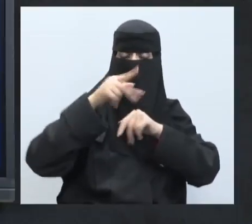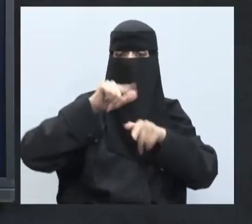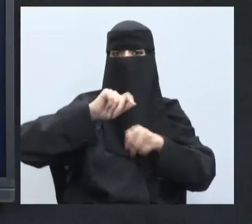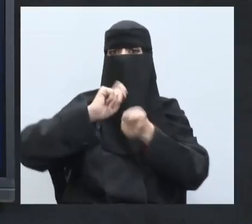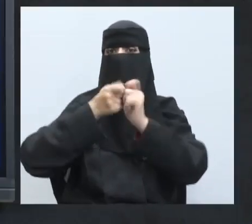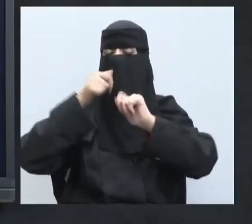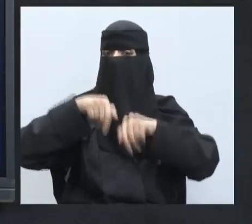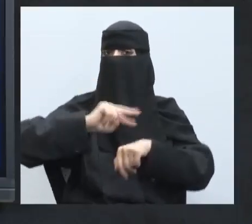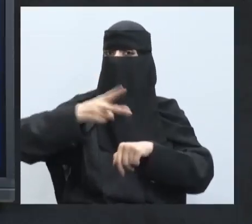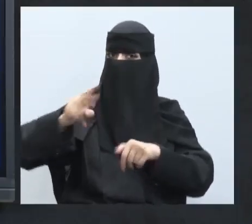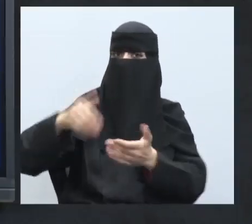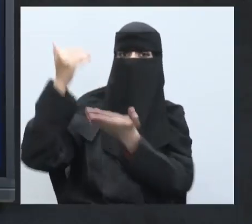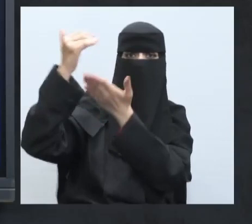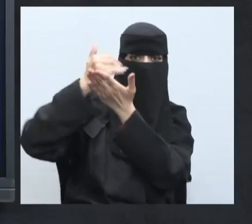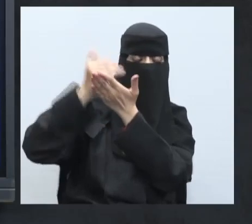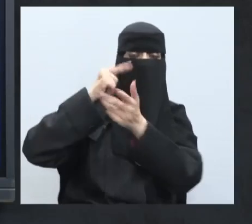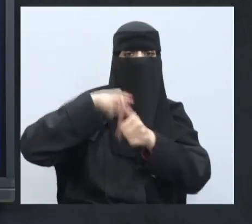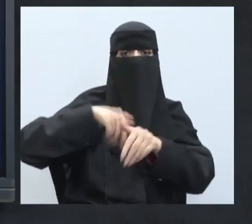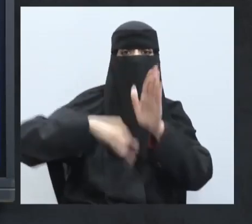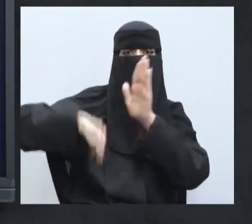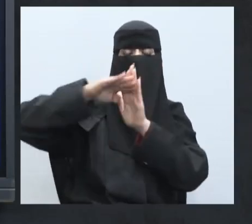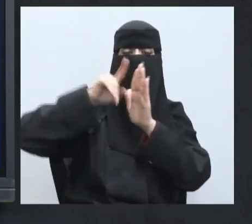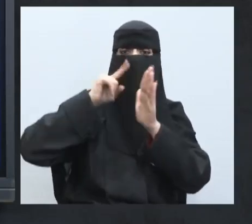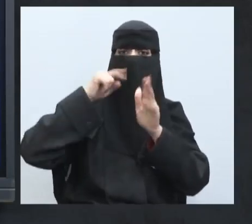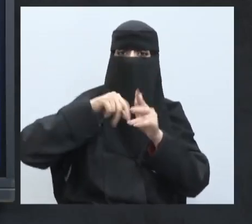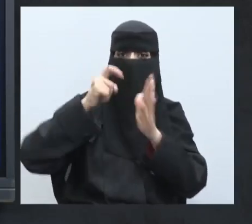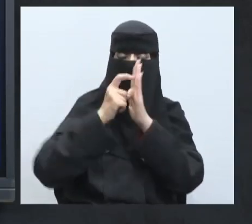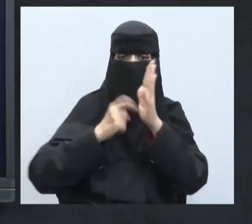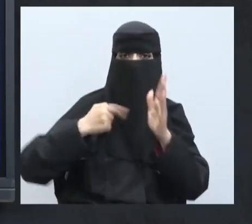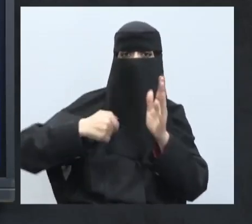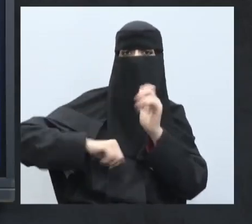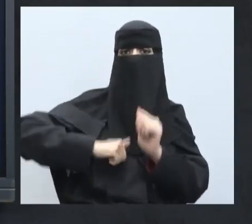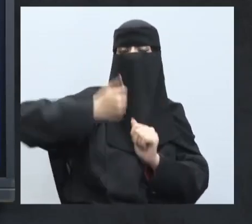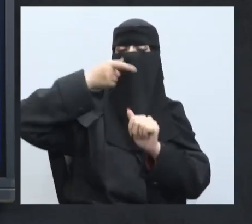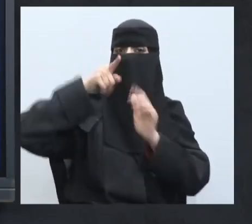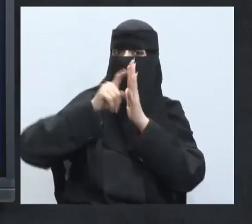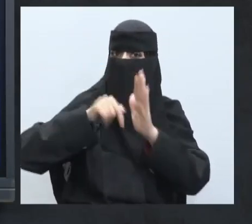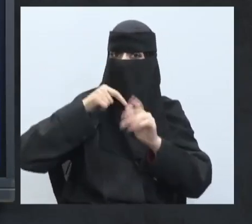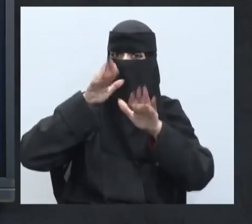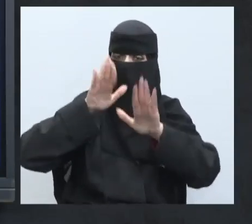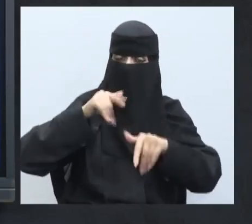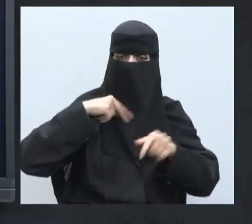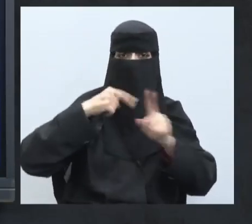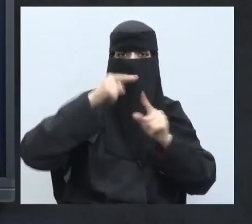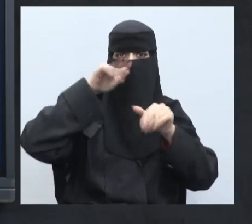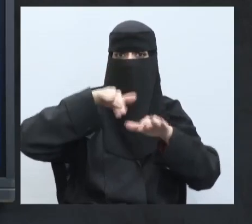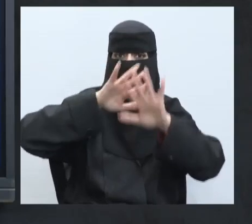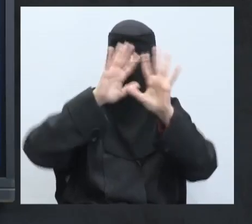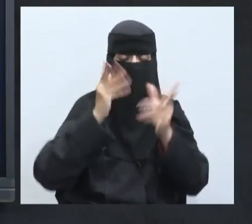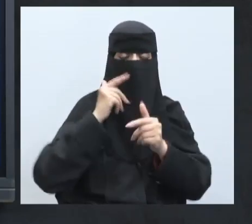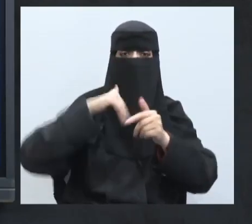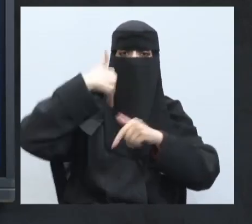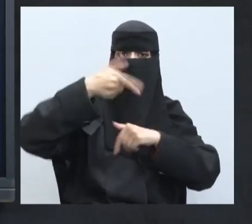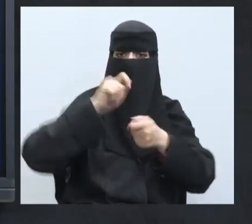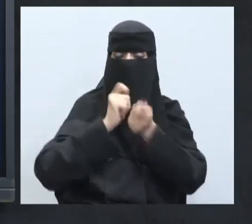تنوع الاقتصاد على مستوى الانظمه على مستوى الطموحات الاهداف كل ذلك حدث بسبب وجود تغيير وبالتالي هذا